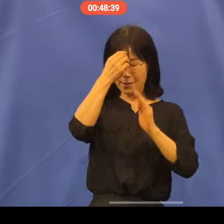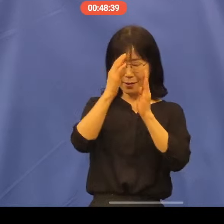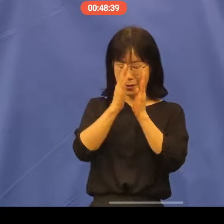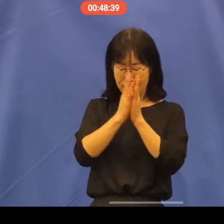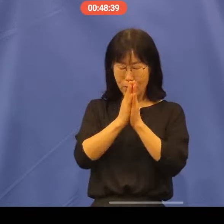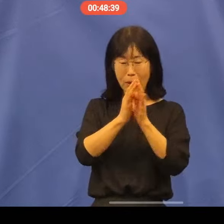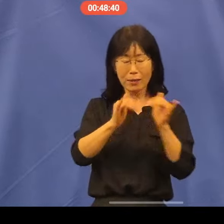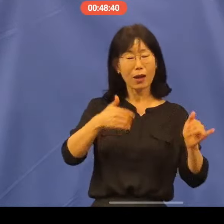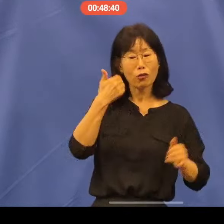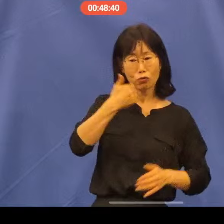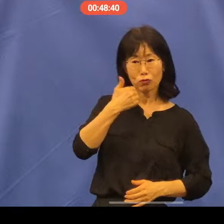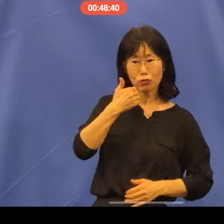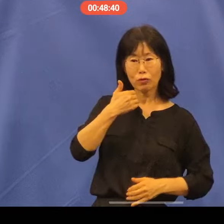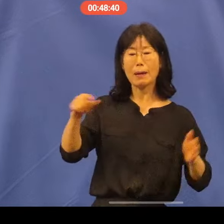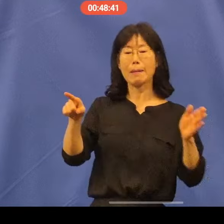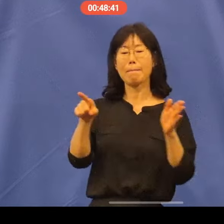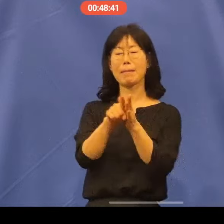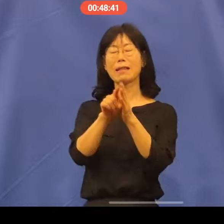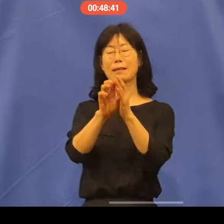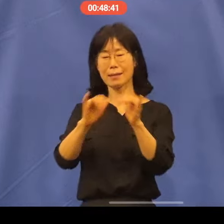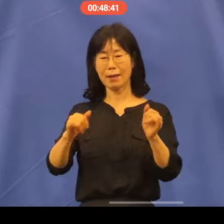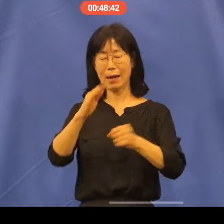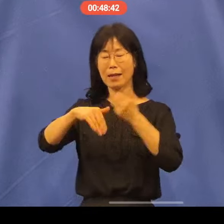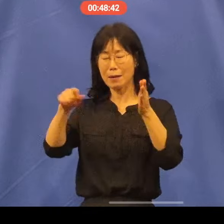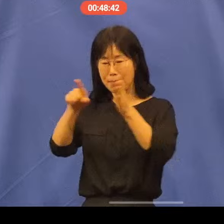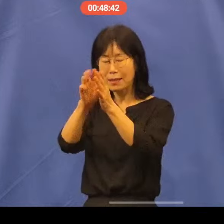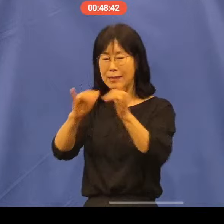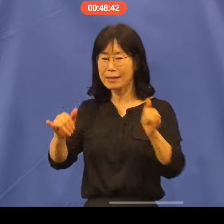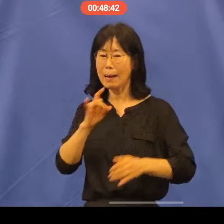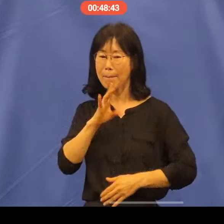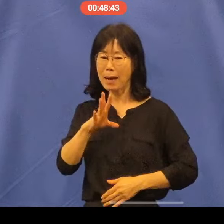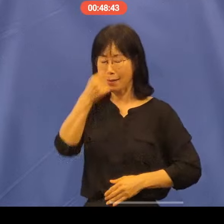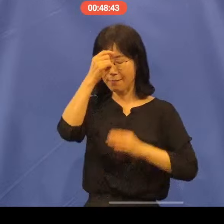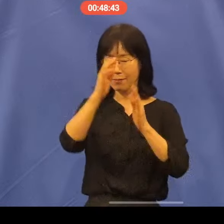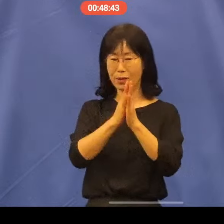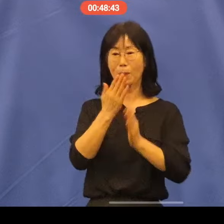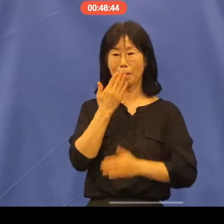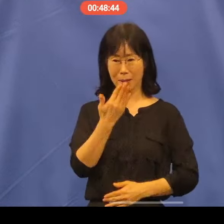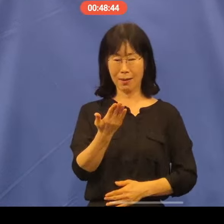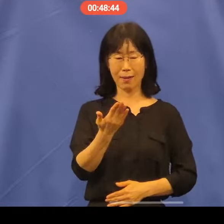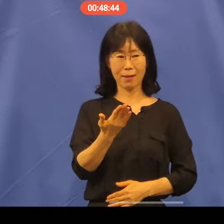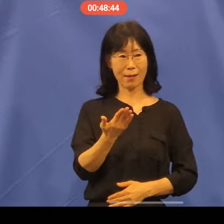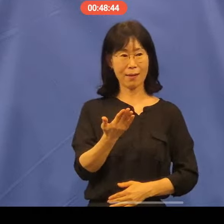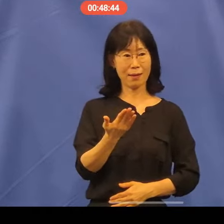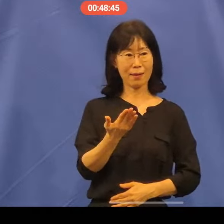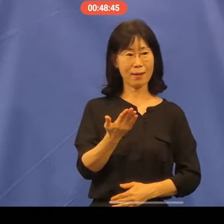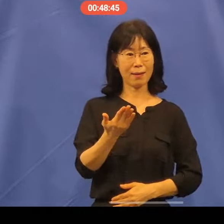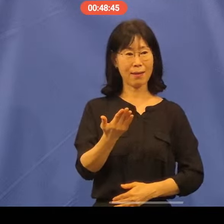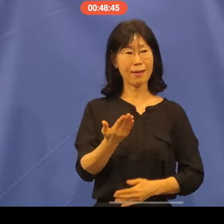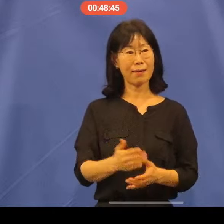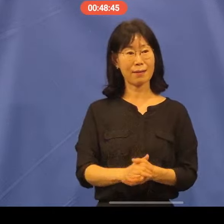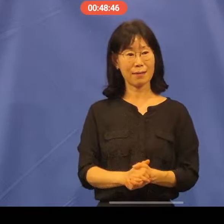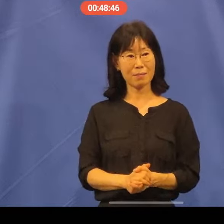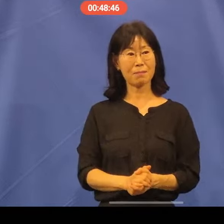믿음의 행위입니다. 하나님을 믿어야 기도가 되지. 안 믿는데 기도가 무슨 됩니까?